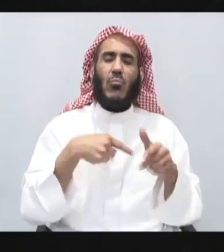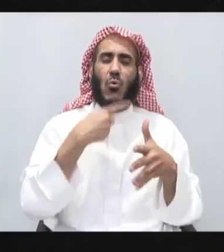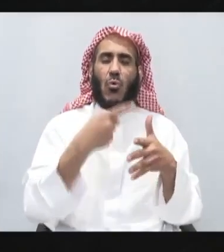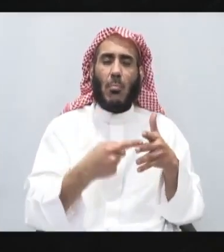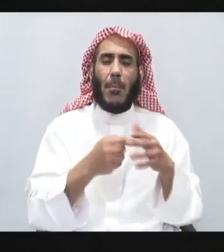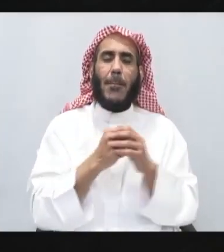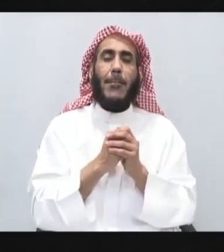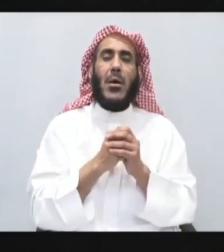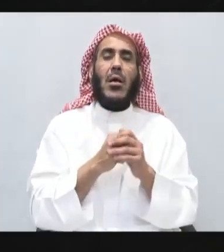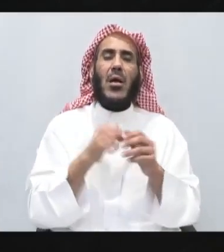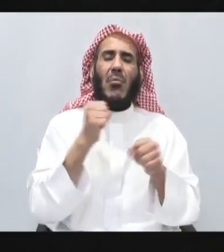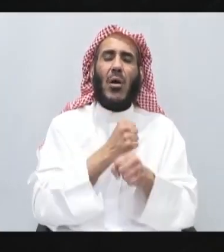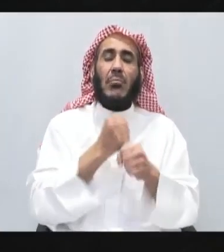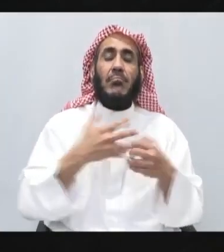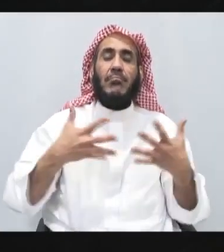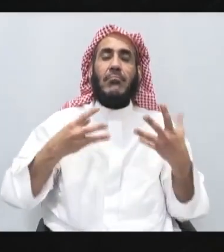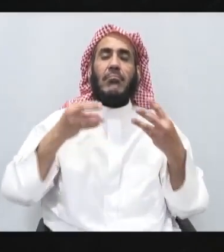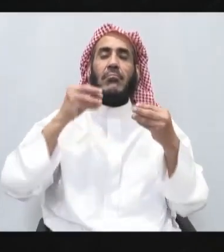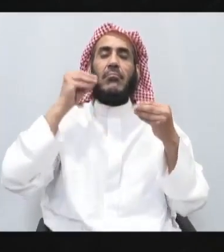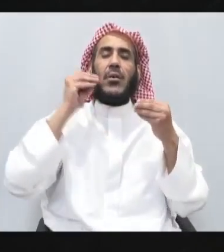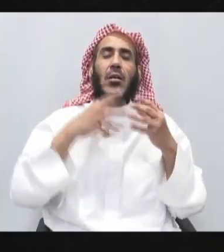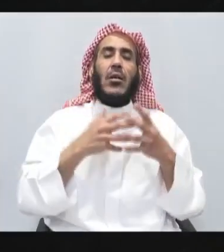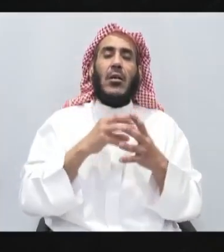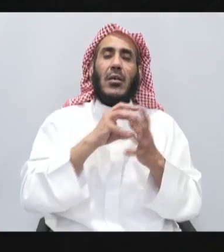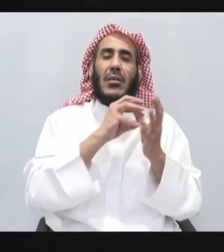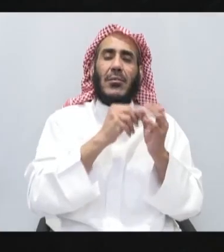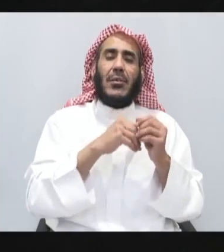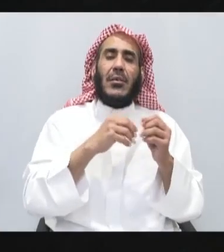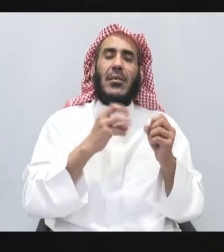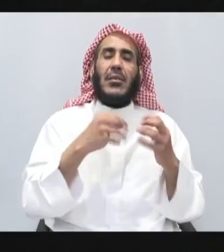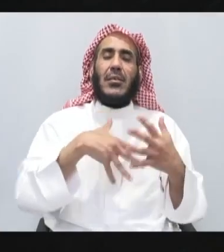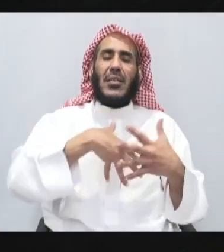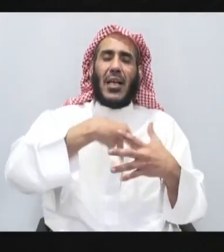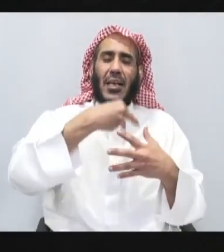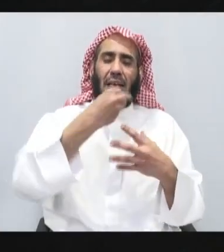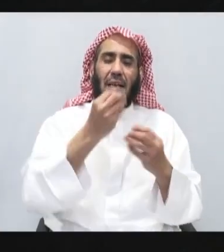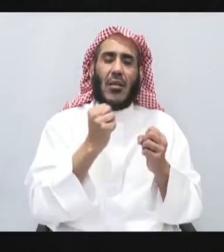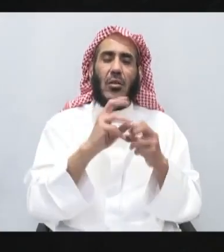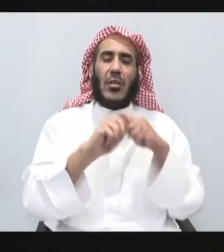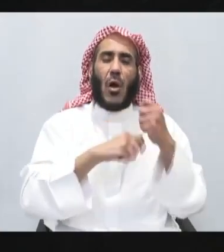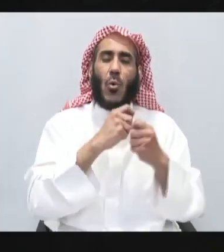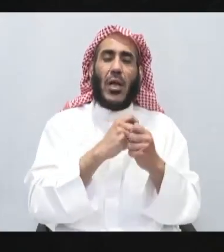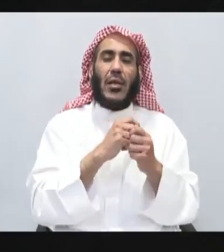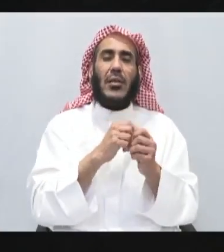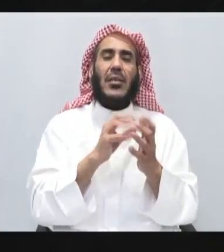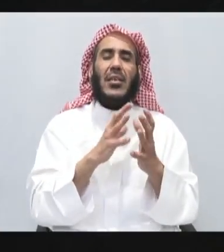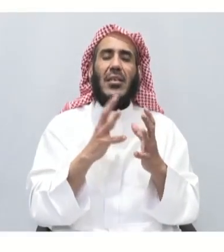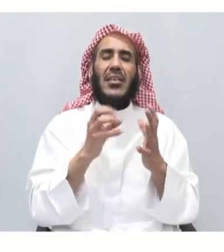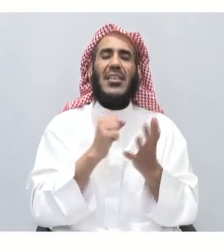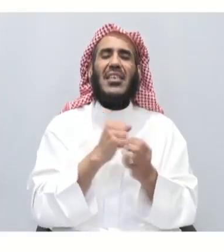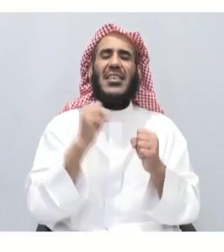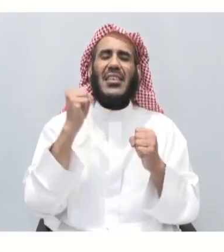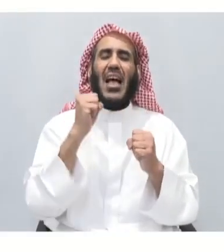من خلال عمليات التنفس تبدا استغلال او تحرير هذه الطاقه تحول الى طاقه دينا